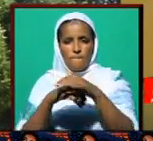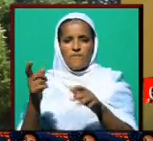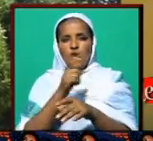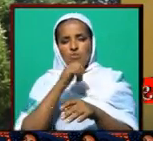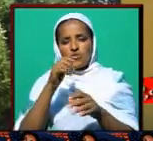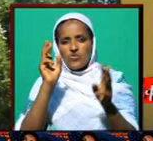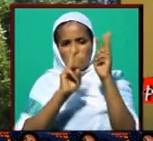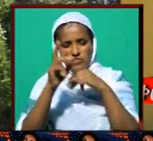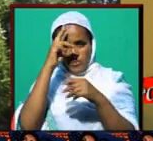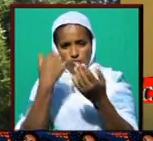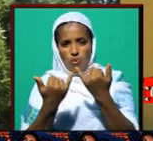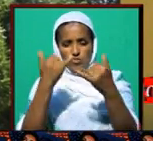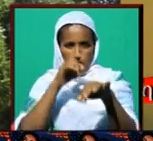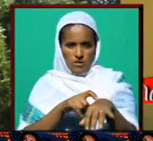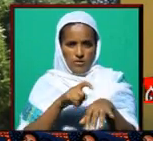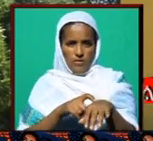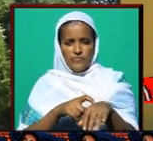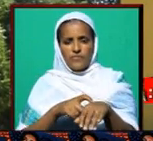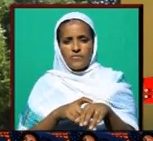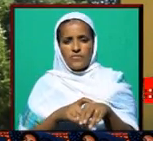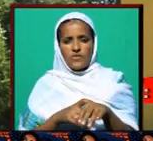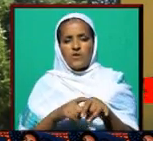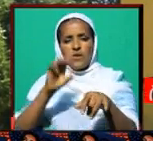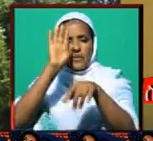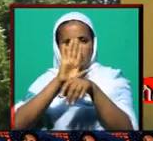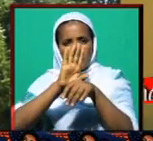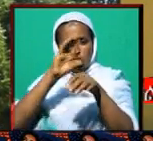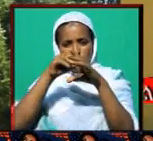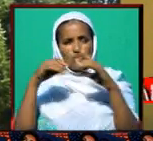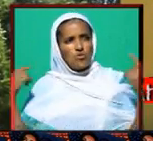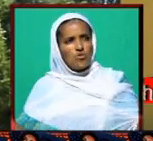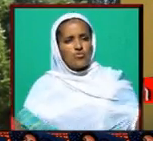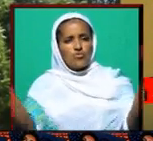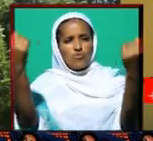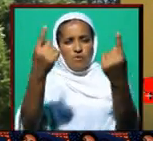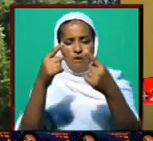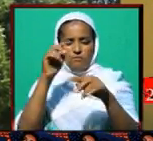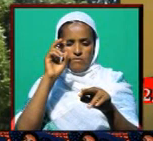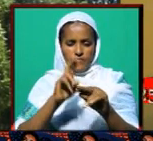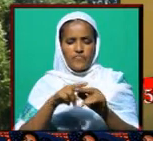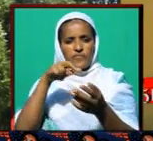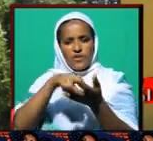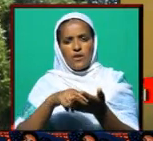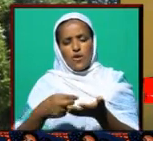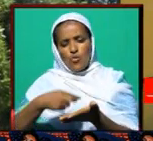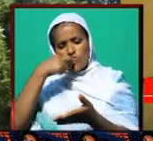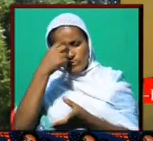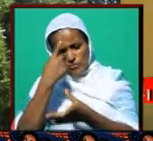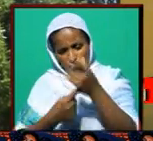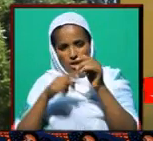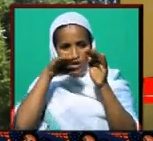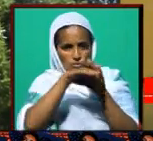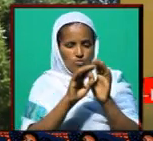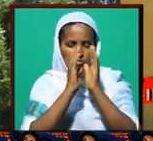ለቁጥጥርም ለአገልግሎትም አመች አልሆን እያለ እያስቸገረ ነው ያለው አሁን በአሁኑ ሰዓት። በእውነቱ ማስቀደስ በአጸደ ቤተ ክርስቲያኑ ዙሪያ ሆኖ